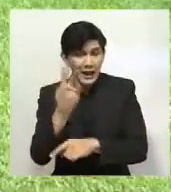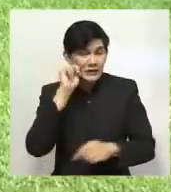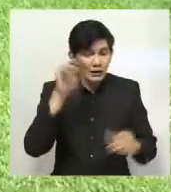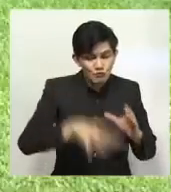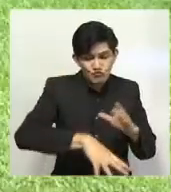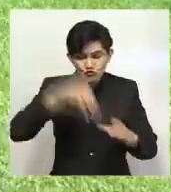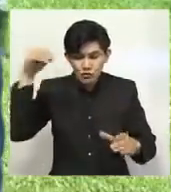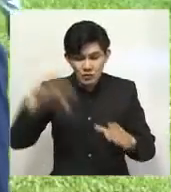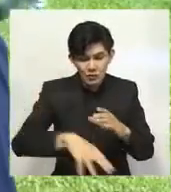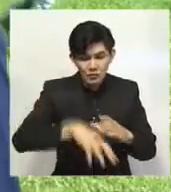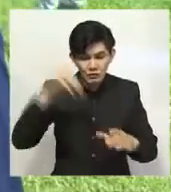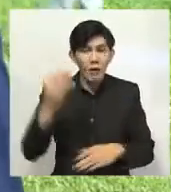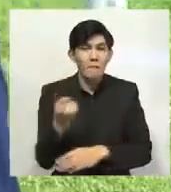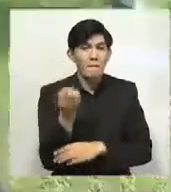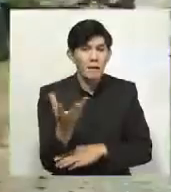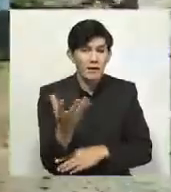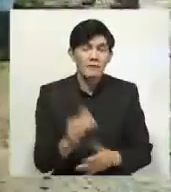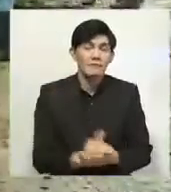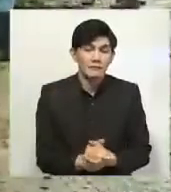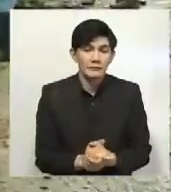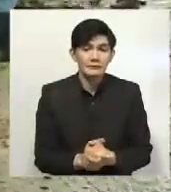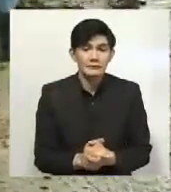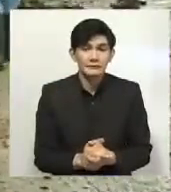ได้เยอะแล้วครับ